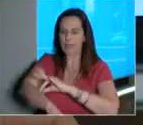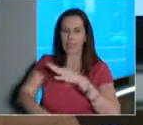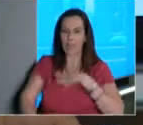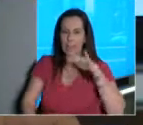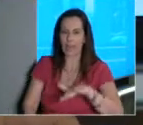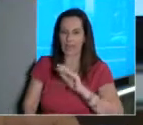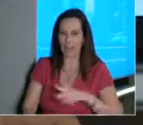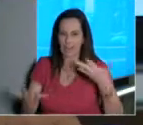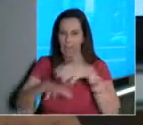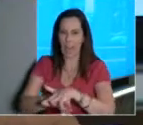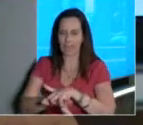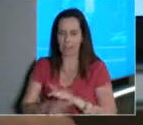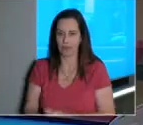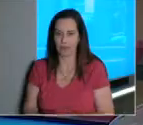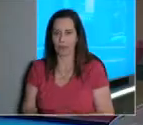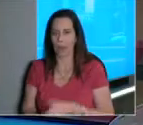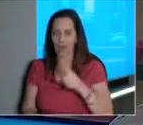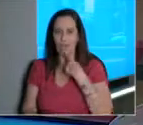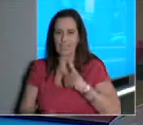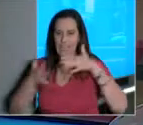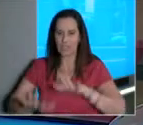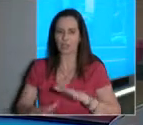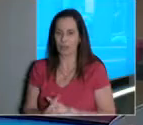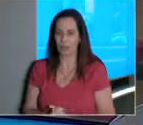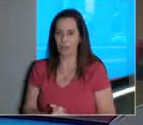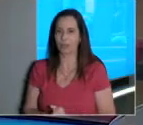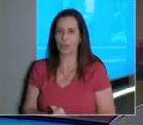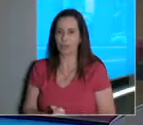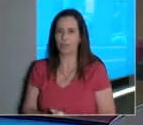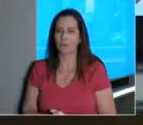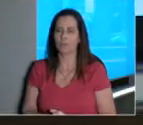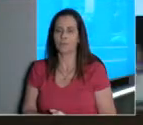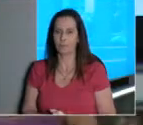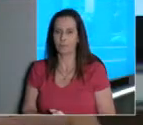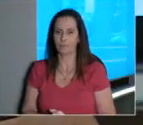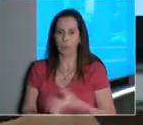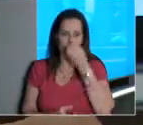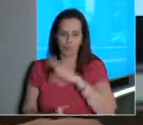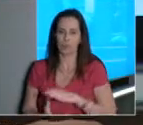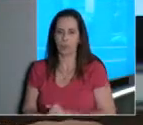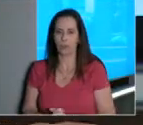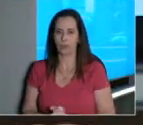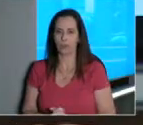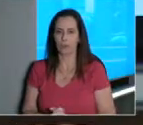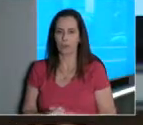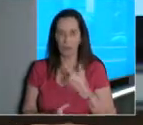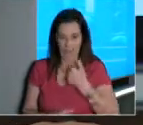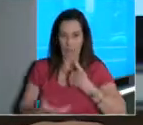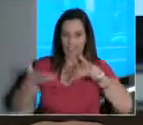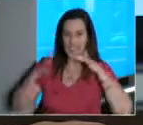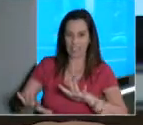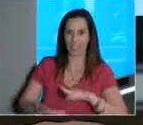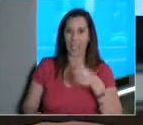כשהייתי ילדת אינטגרציה, את לא תקראי לי גזענית, וגם את לא חווית גזענות. את גזענית בעצמך, חצופה. שימו לב, קחו דוגמה